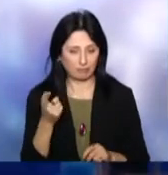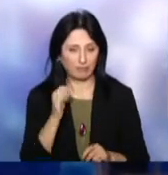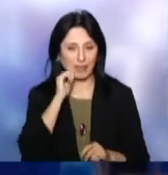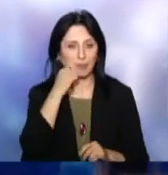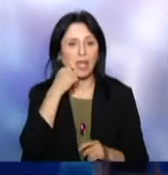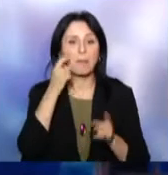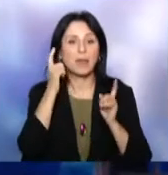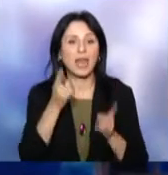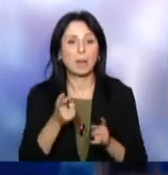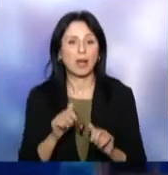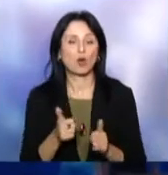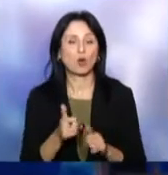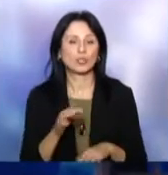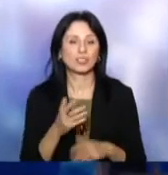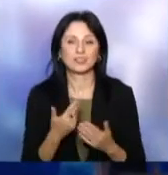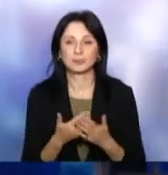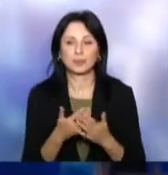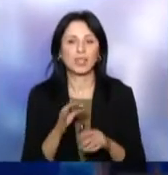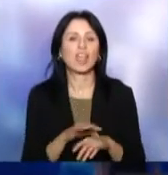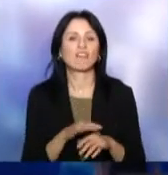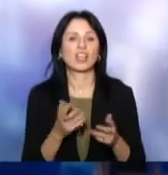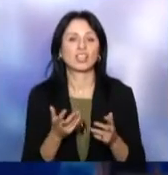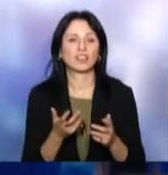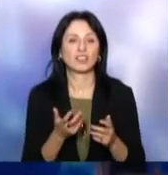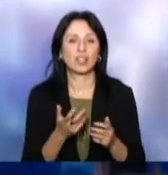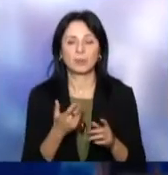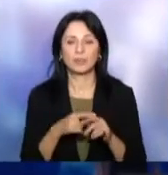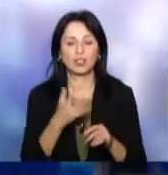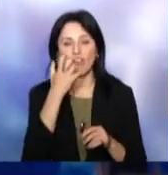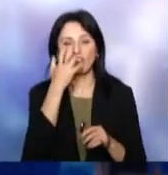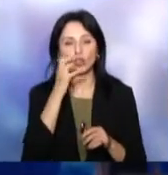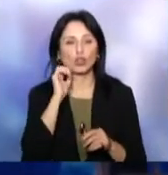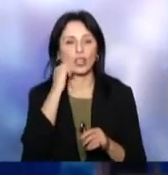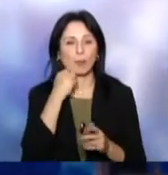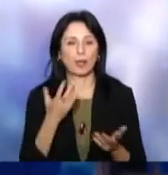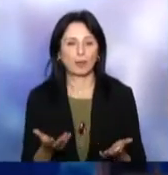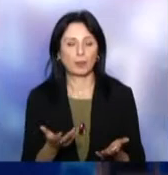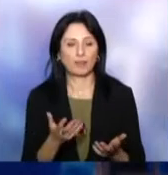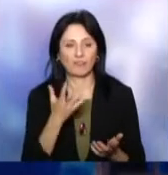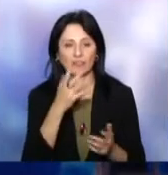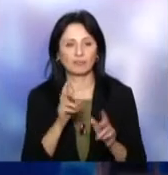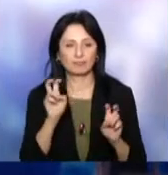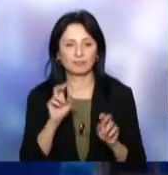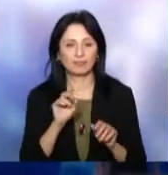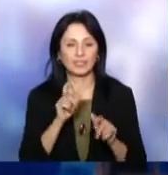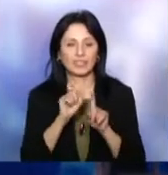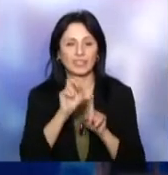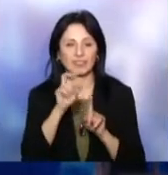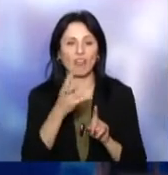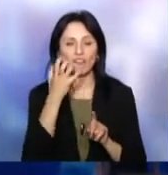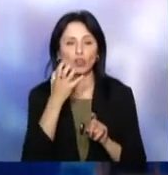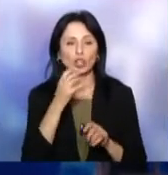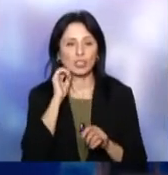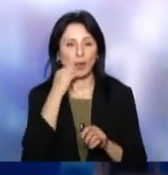დაბერებაც განიხილება, როგორც დაავადება, ხომ ფოტოდაბერება, დაავადება, რომელსაც ეს არის ჩვეულებრივი